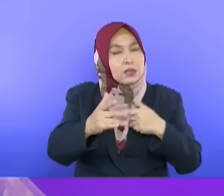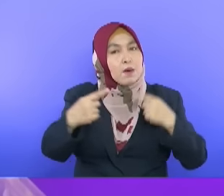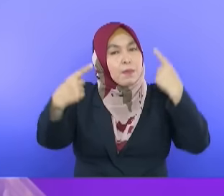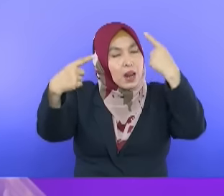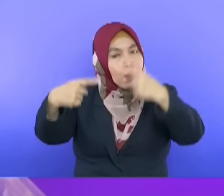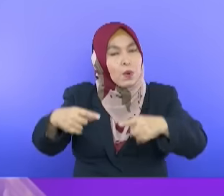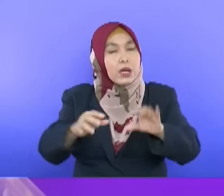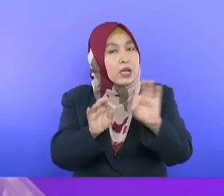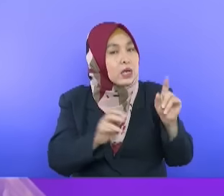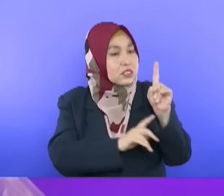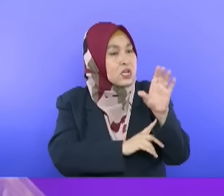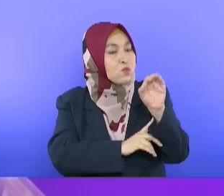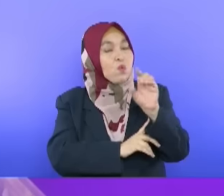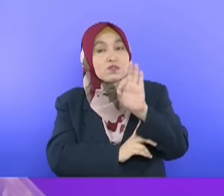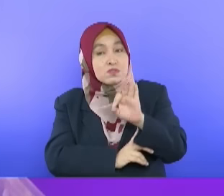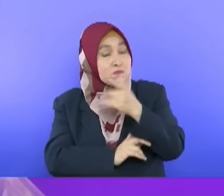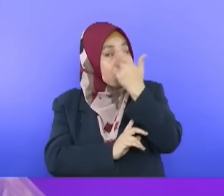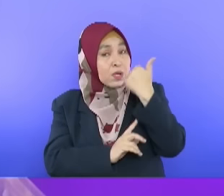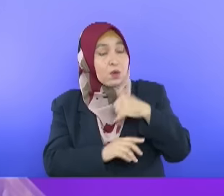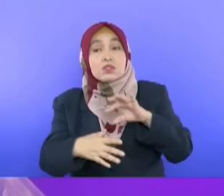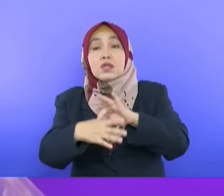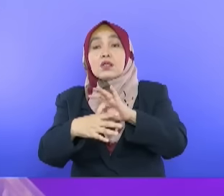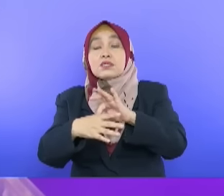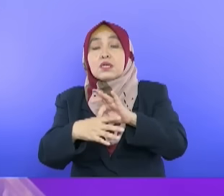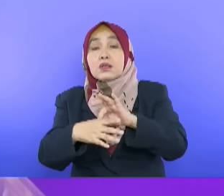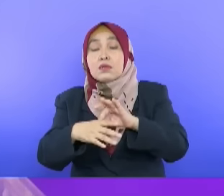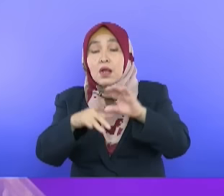1-09 karena apa